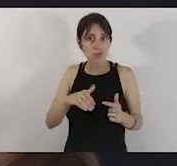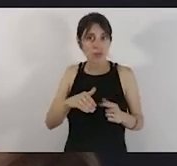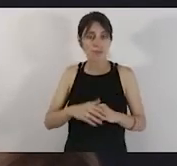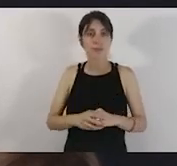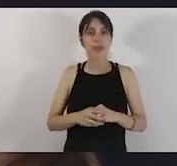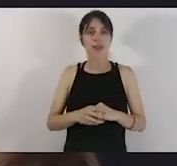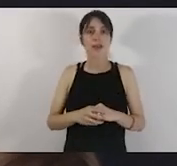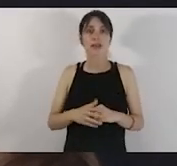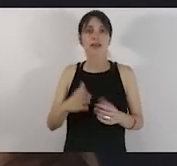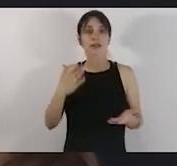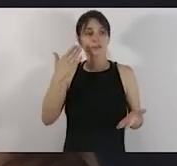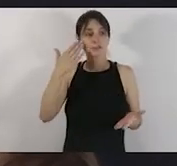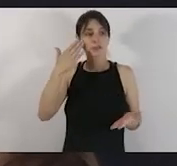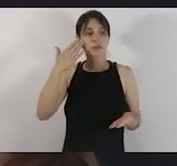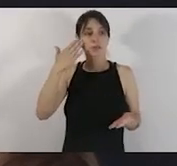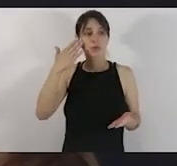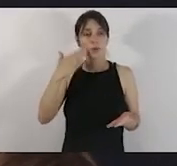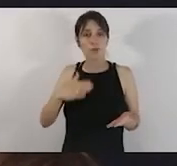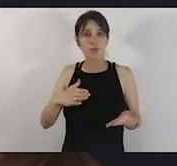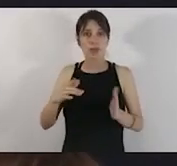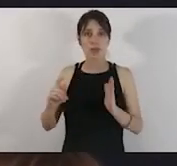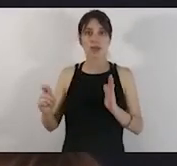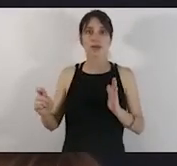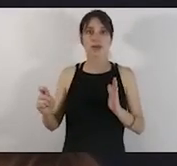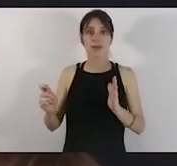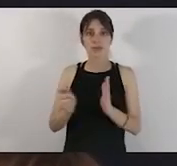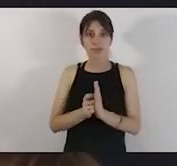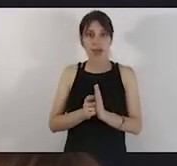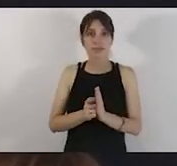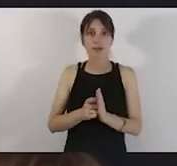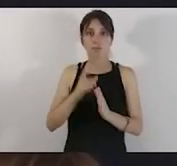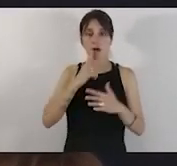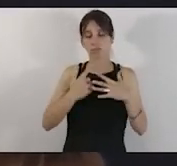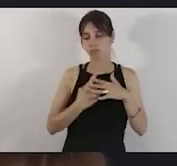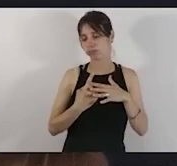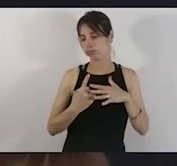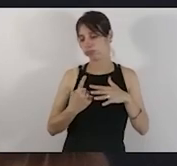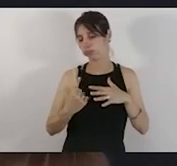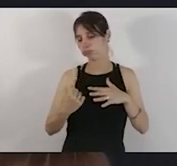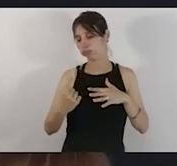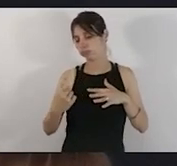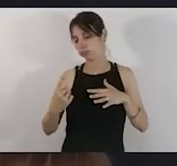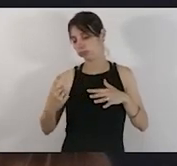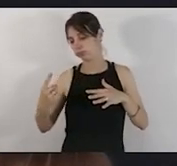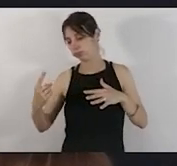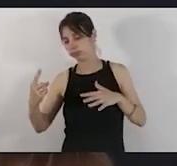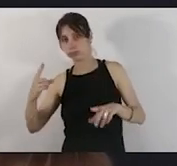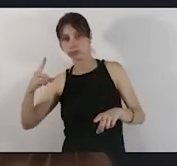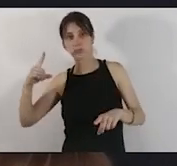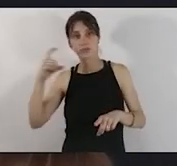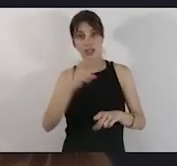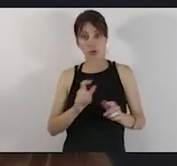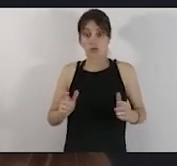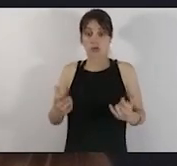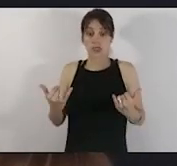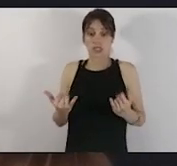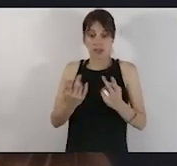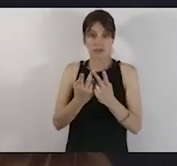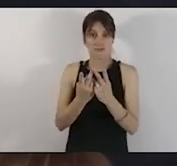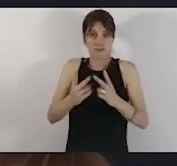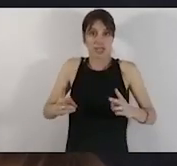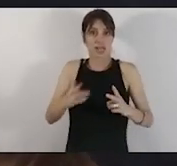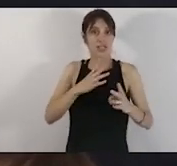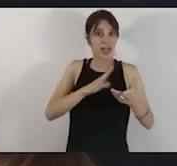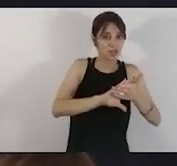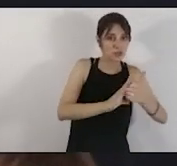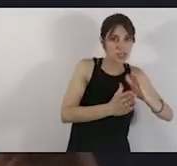peut avoir lorsqu'on en est assez éloigné depuis longtemps. On a heureusement dans cette ville des structures qui viennent en aide à ces